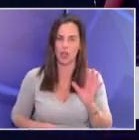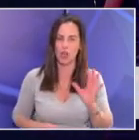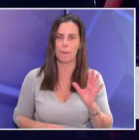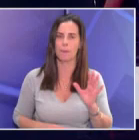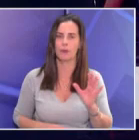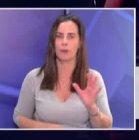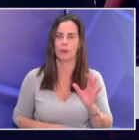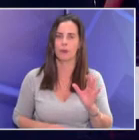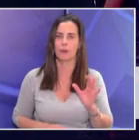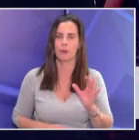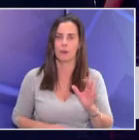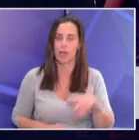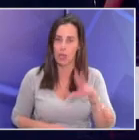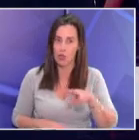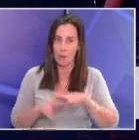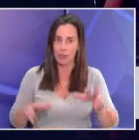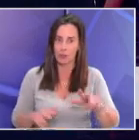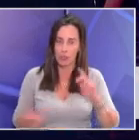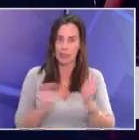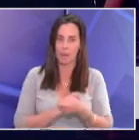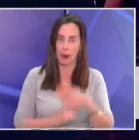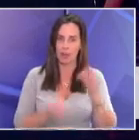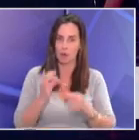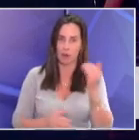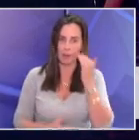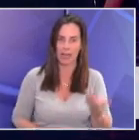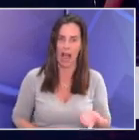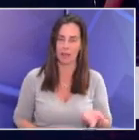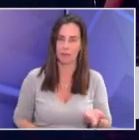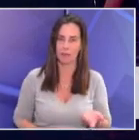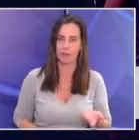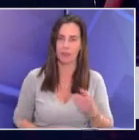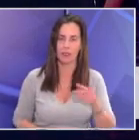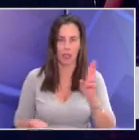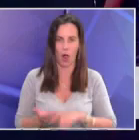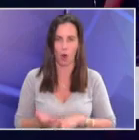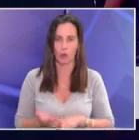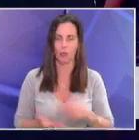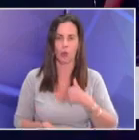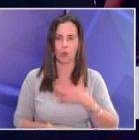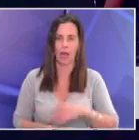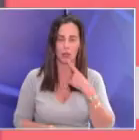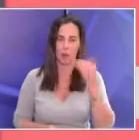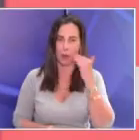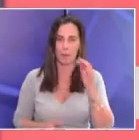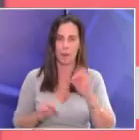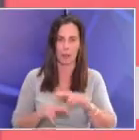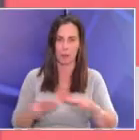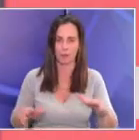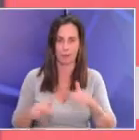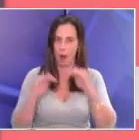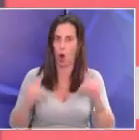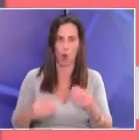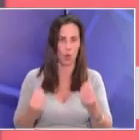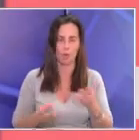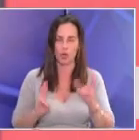נכון. יש מצב שזה מתהפך בבית המשפט האמריקאי. זה נכון. אני רוצה להגיד שבארצות הברית באמת המצב הרבה פחות טוב